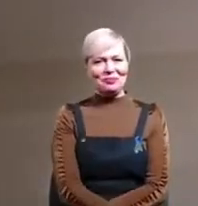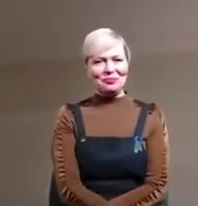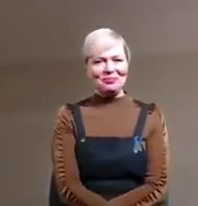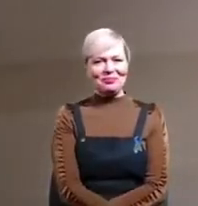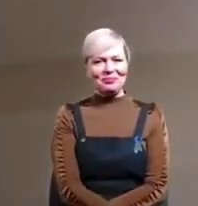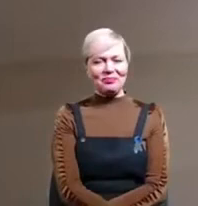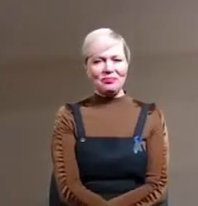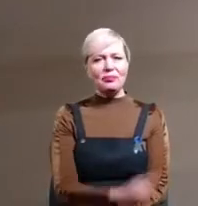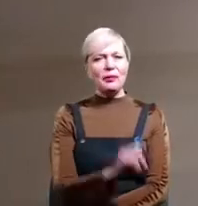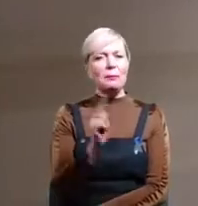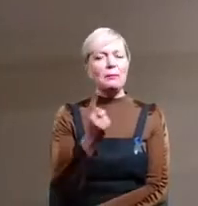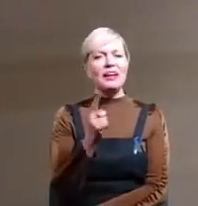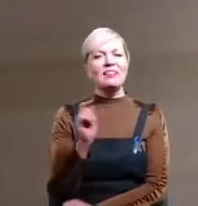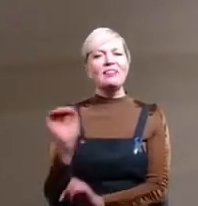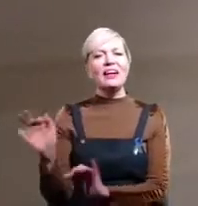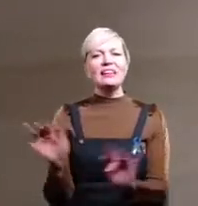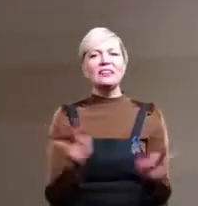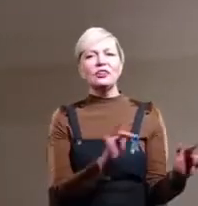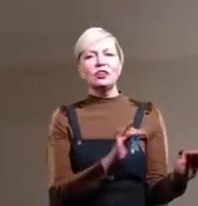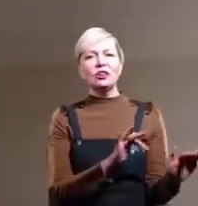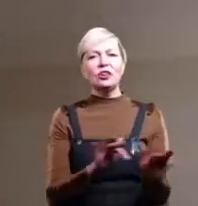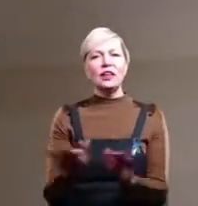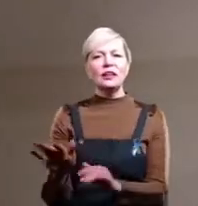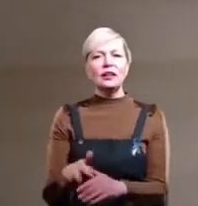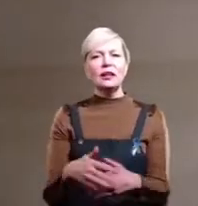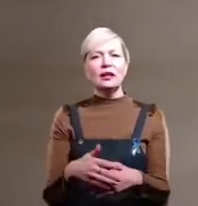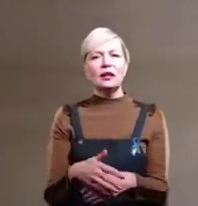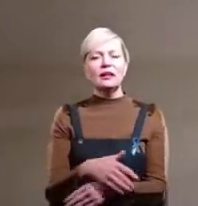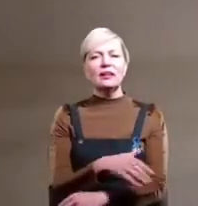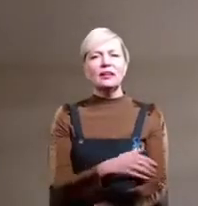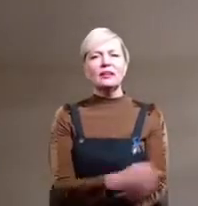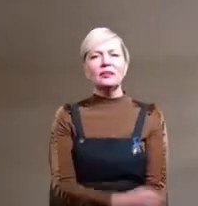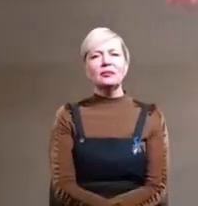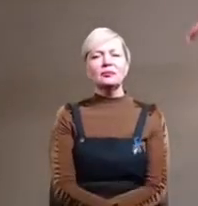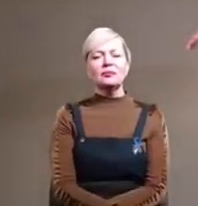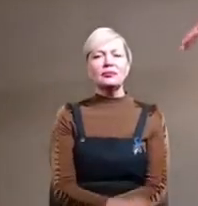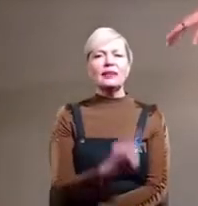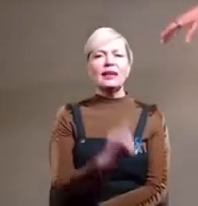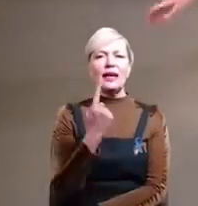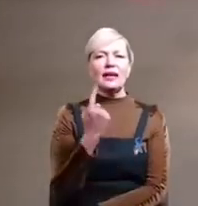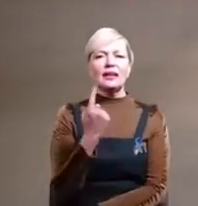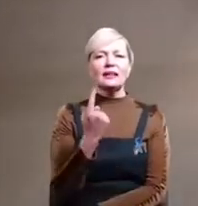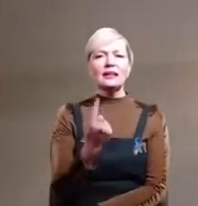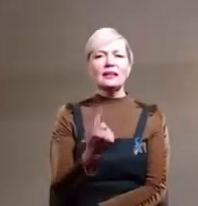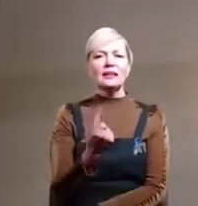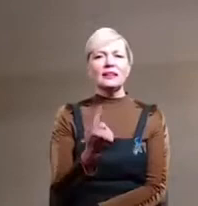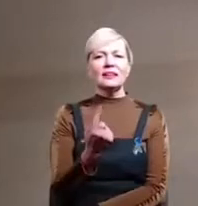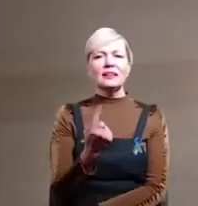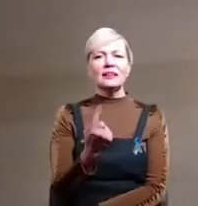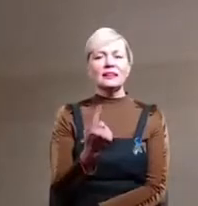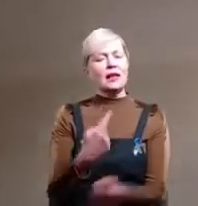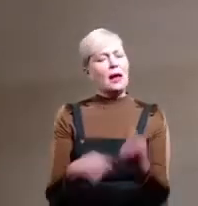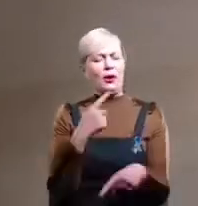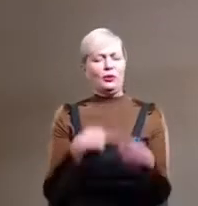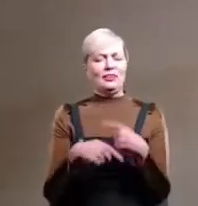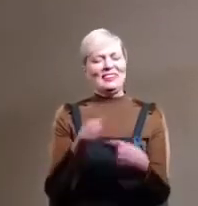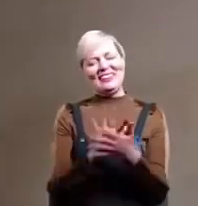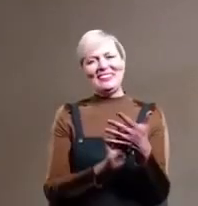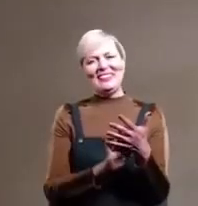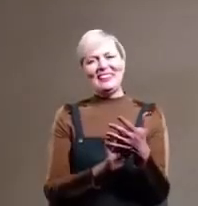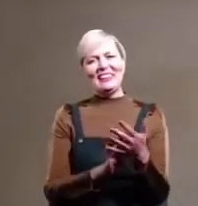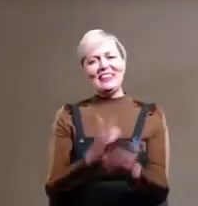Первое движение, да, у нас ручки идут вверх, медленно. Раз, ой, наоборот, извините, наоборот, к